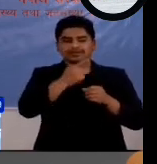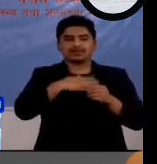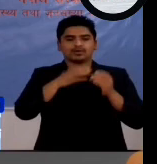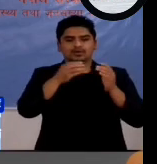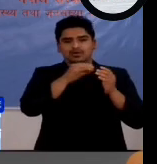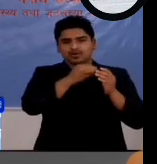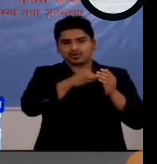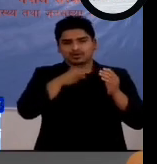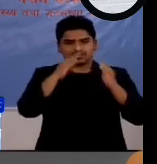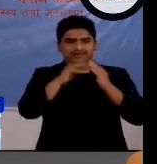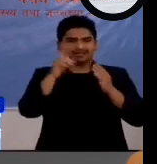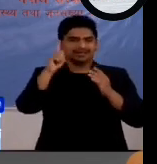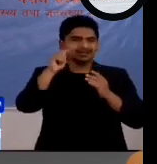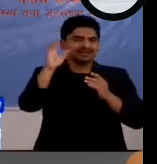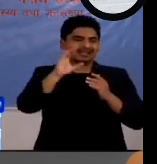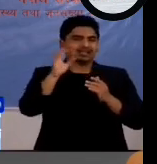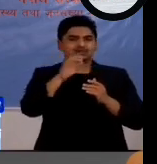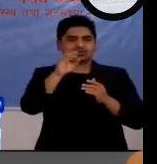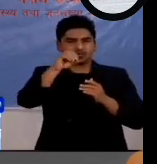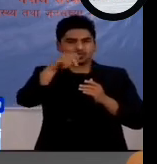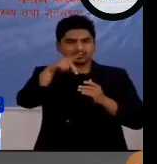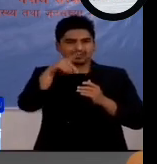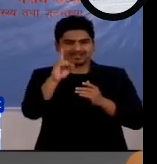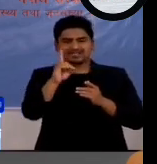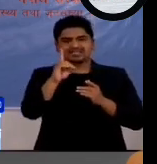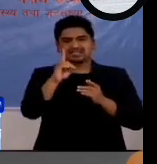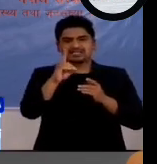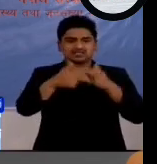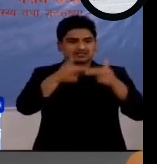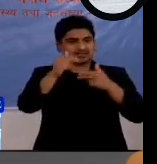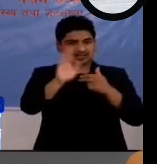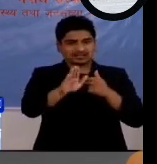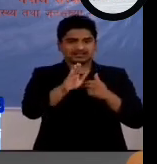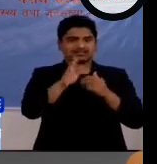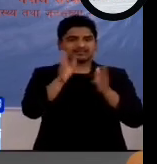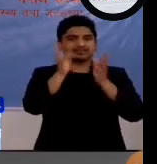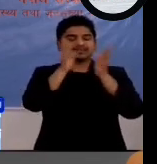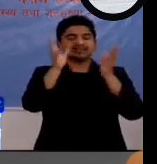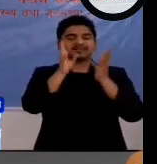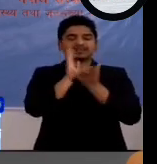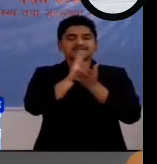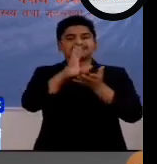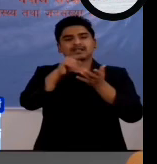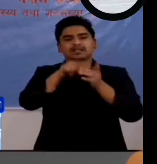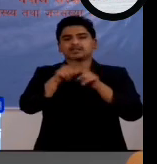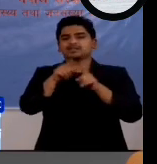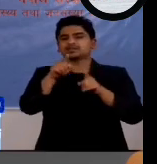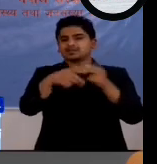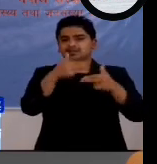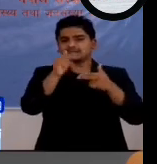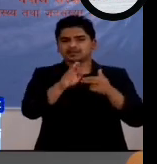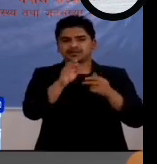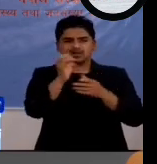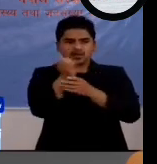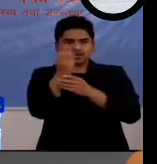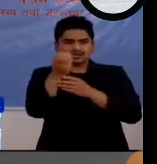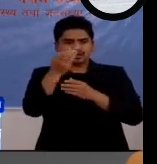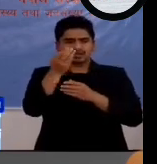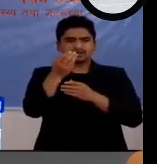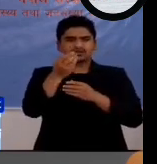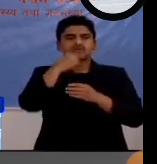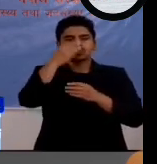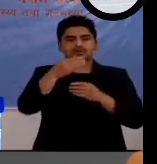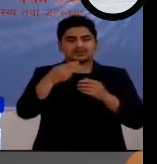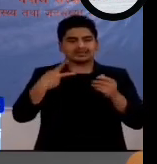हाम्रो अस्पतालमा क्यान्सर रोगको ओपीडी नियमित रूपमा चलिरहेको छ। त्यसमा दिवा सेवा पनि हुन्छ, डे केयर क्यान्सर सेन्टर भन्छ। त्यसपछि अहिले अपरजट